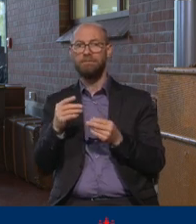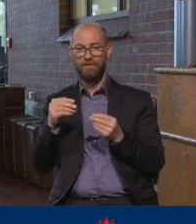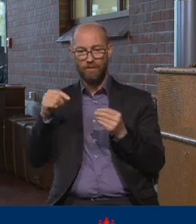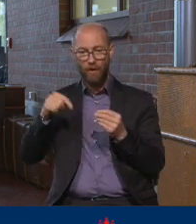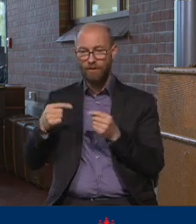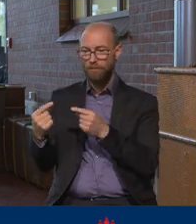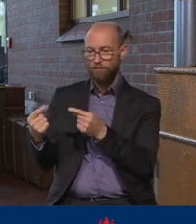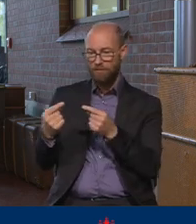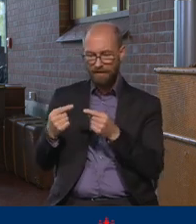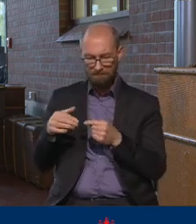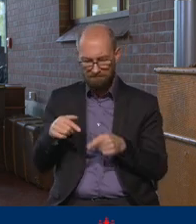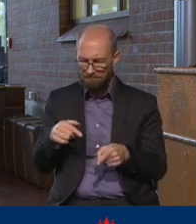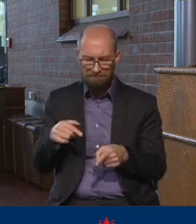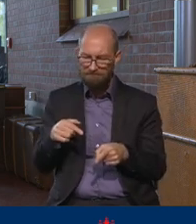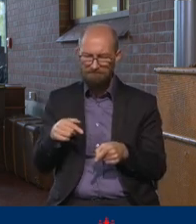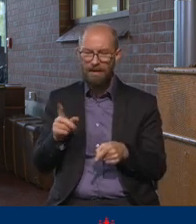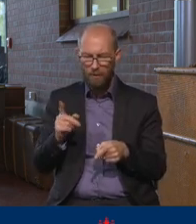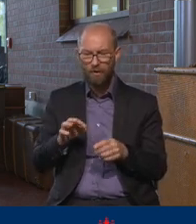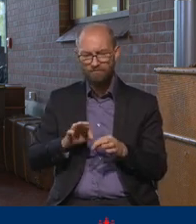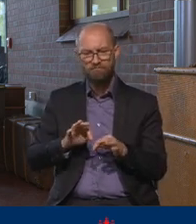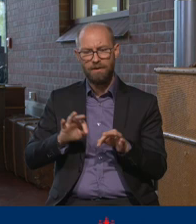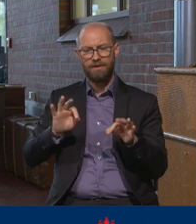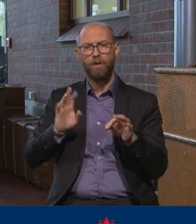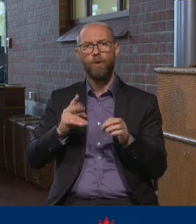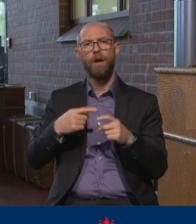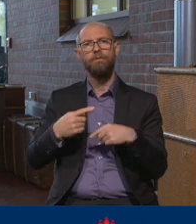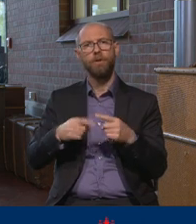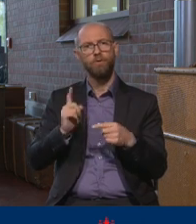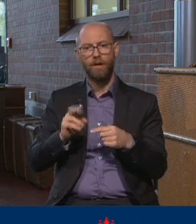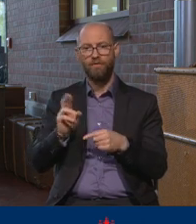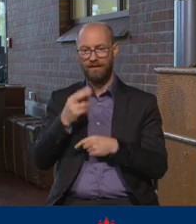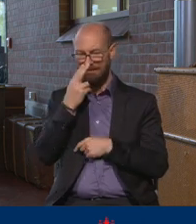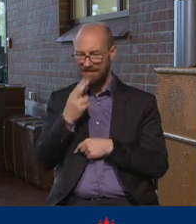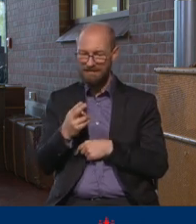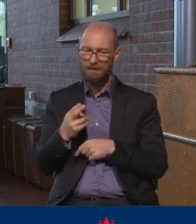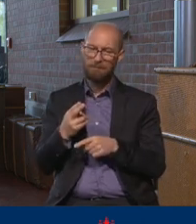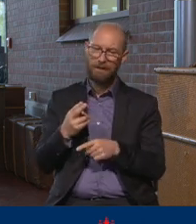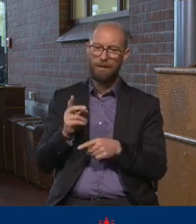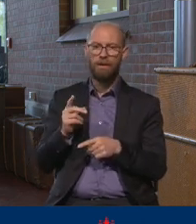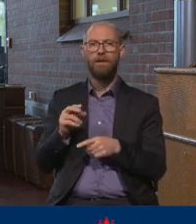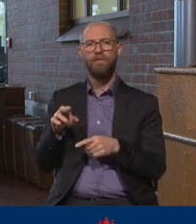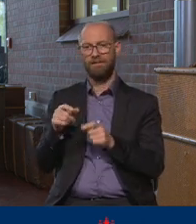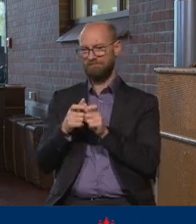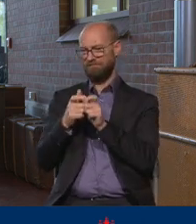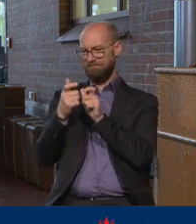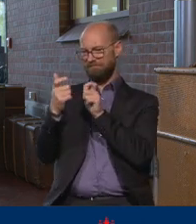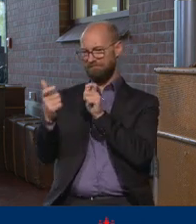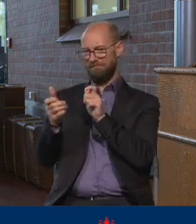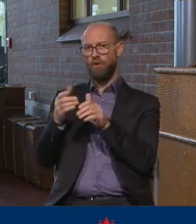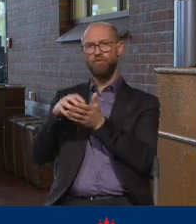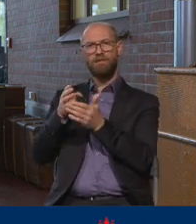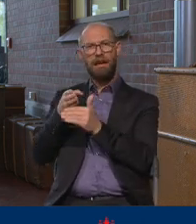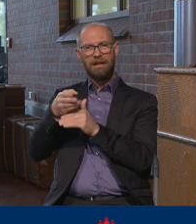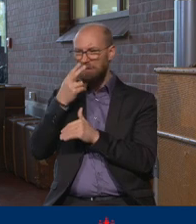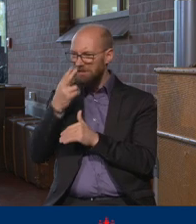wir heute diskutieren wollen was noch zu entwickeln ist sie haben vielleicht einen etwas anderen eindruck manchmal